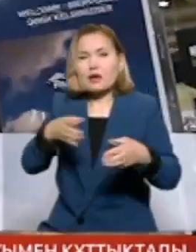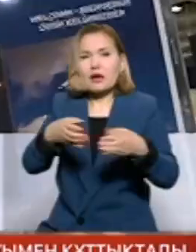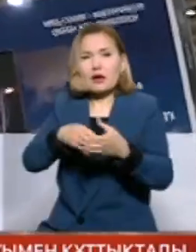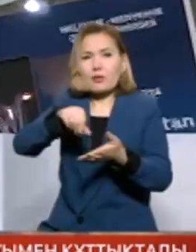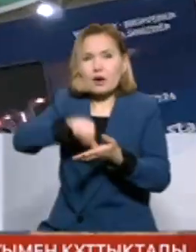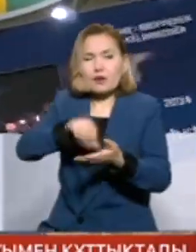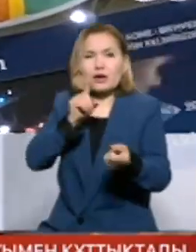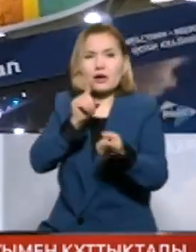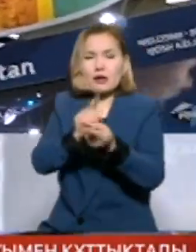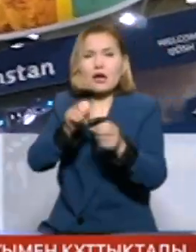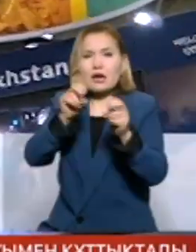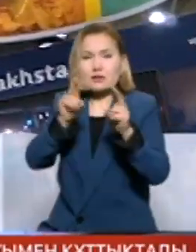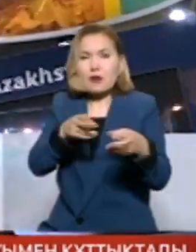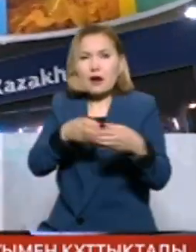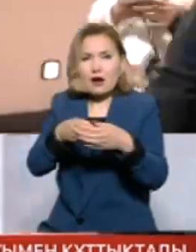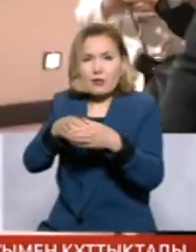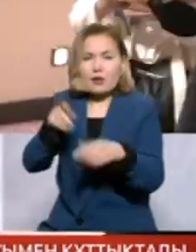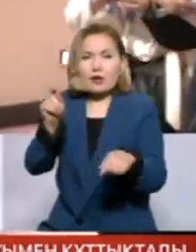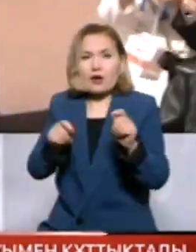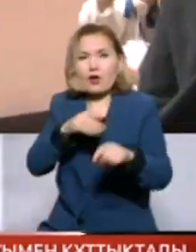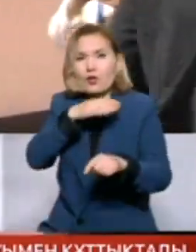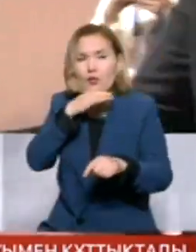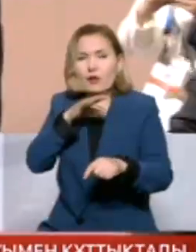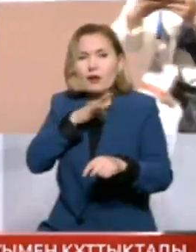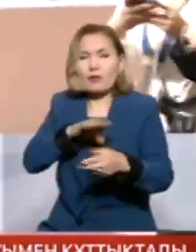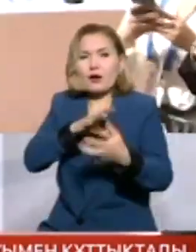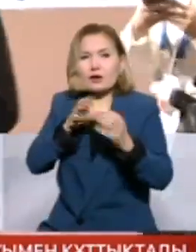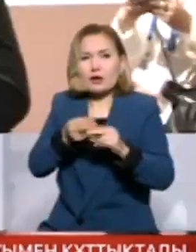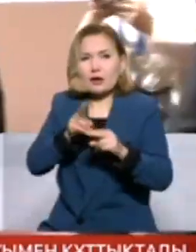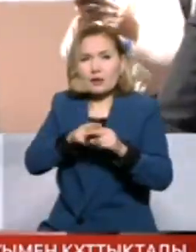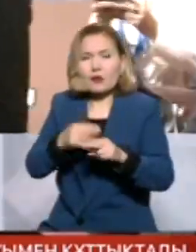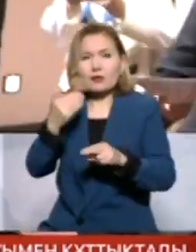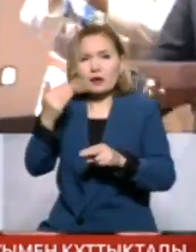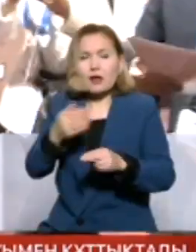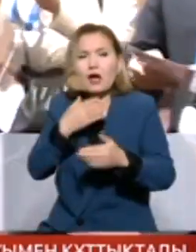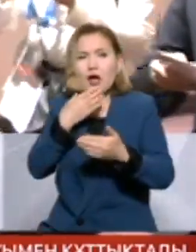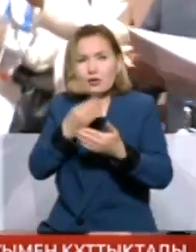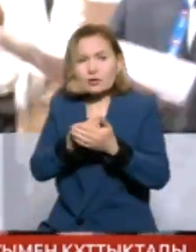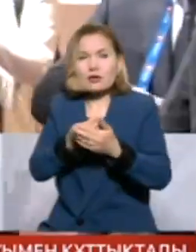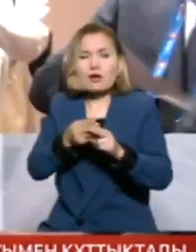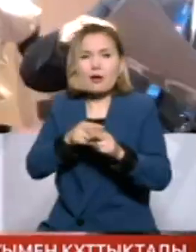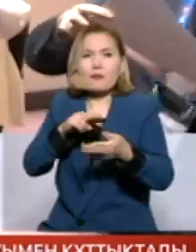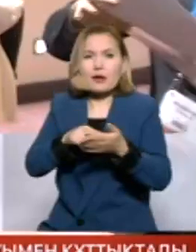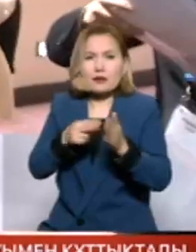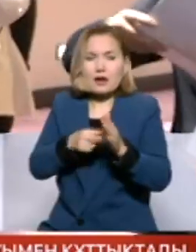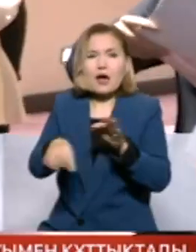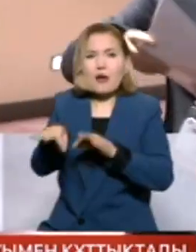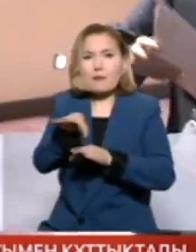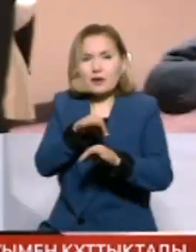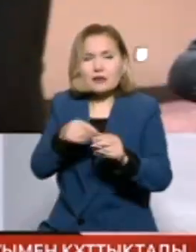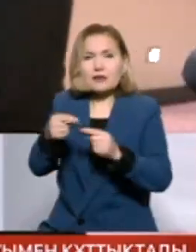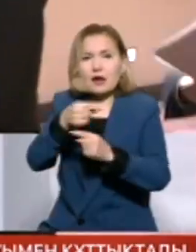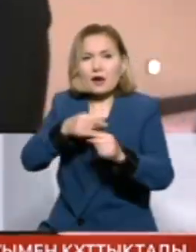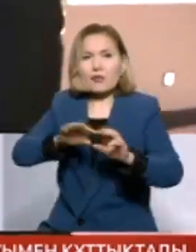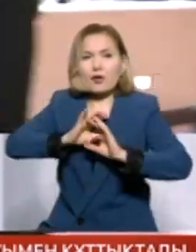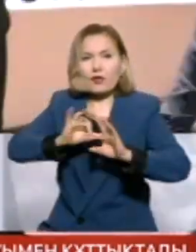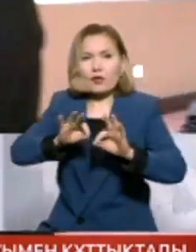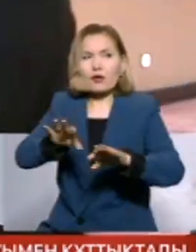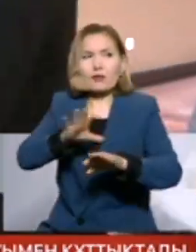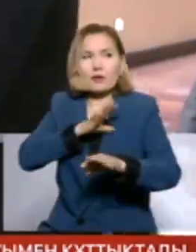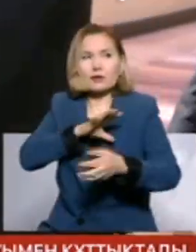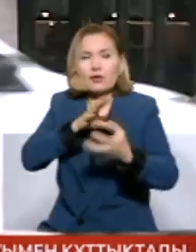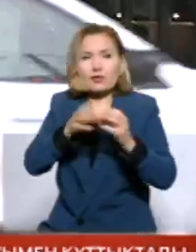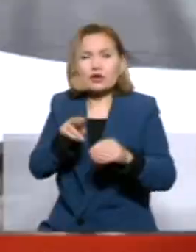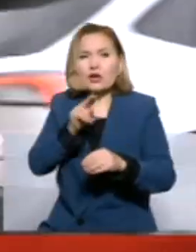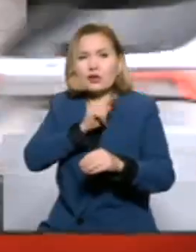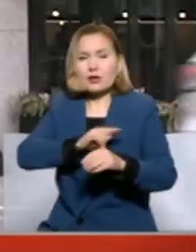делегациямен кездесуге асық компаниялар аз болмады. Тіпті кейбірі жол жөнекей өздерін таныстырып, бизнес картасымен мәліметтерін беріп қалуға тырысып